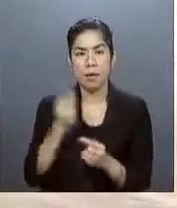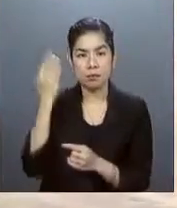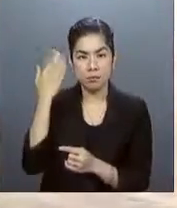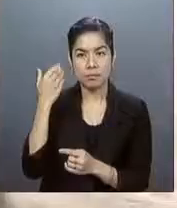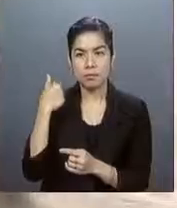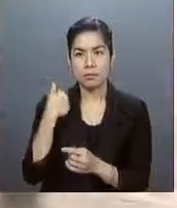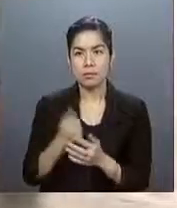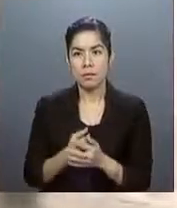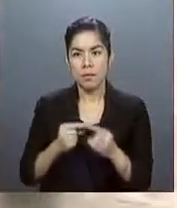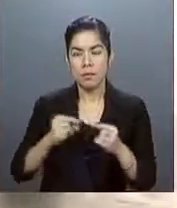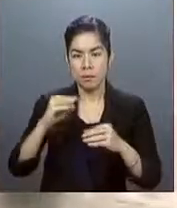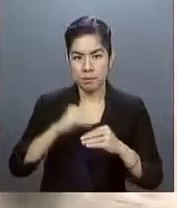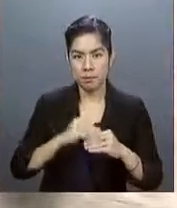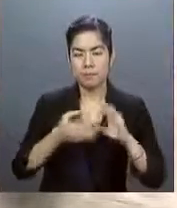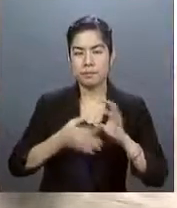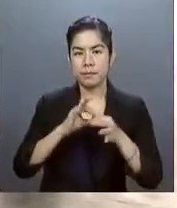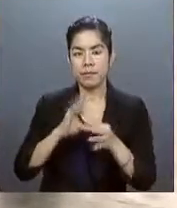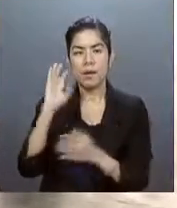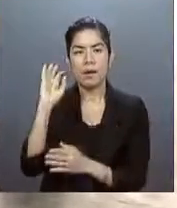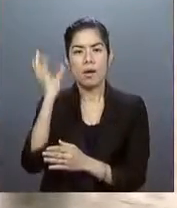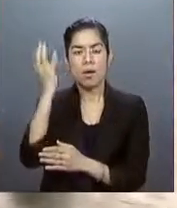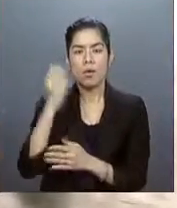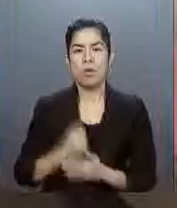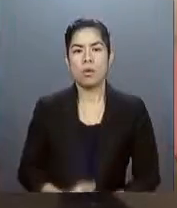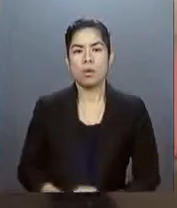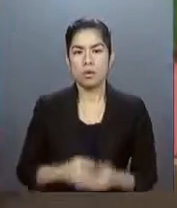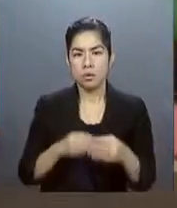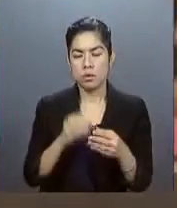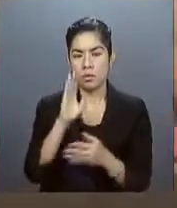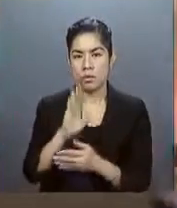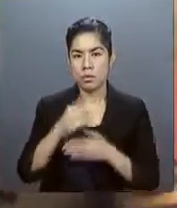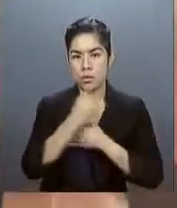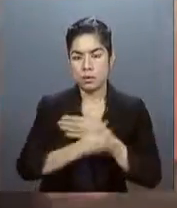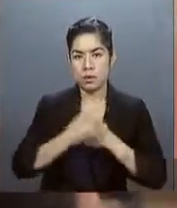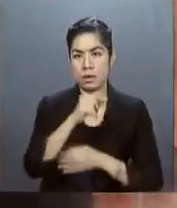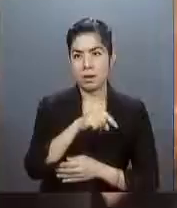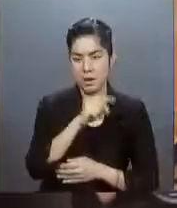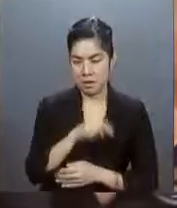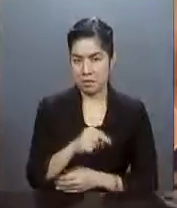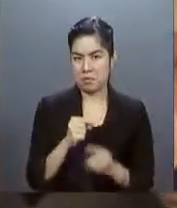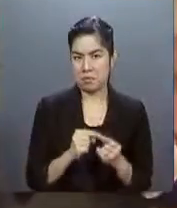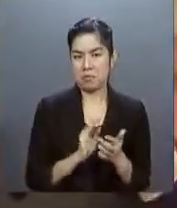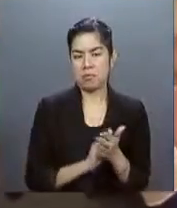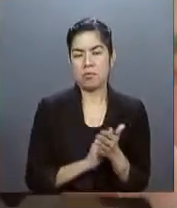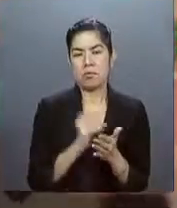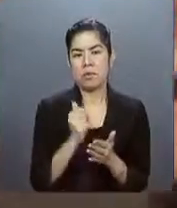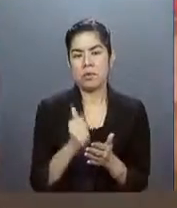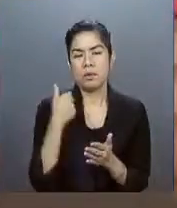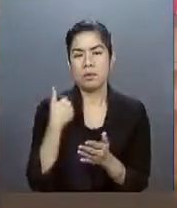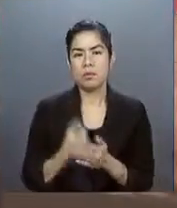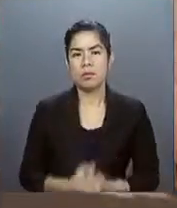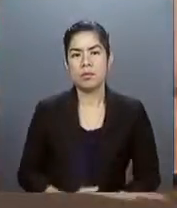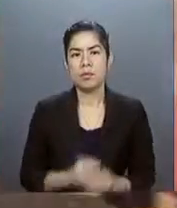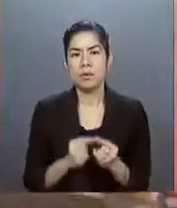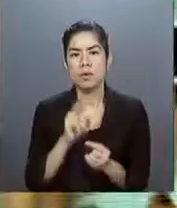างปี1900ถึง1920โดยทีมสหราชอาณาจักรเป็นชาติที่ทำผลงานดีสุดหลังคว้า2เหรียญทอง2เหรียญเงินและ1เหรียญทอง